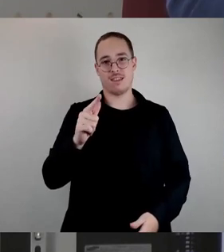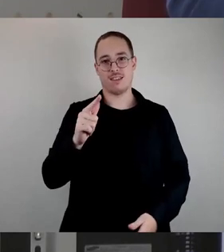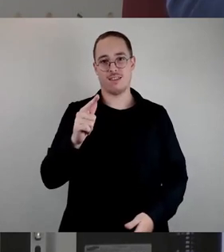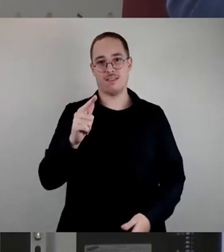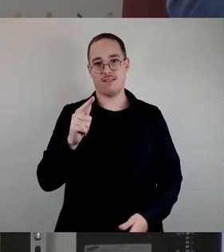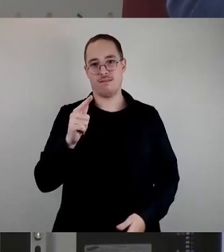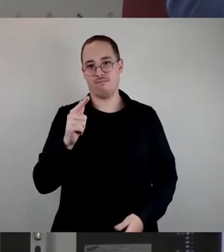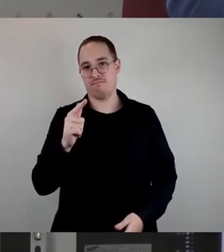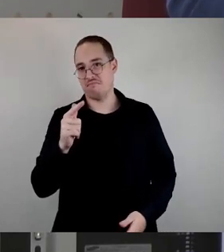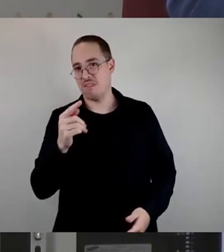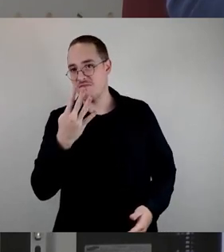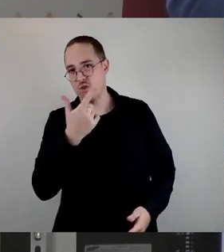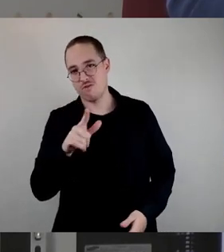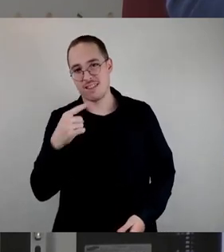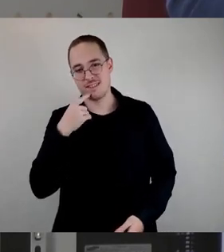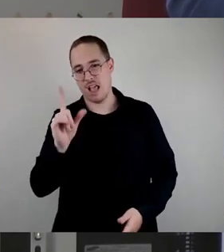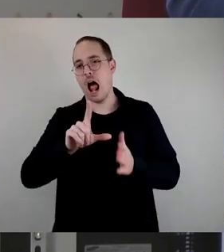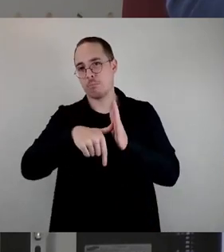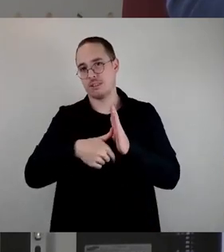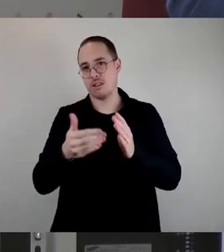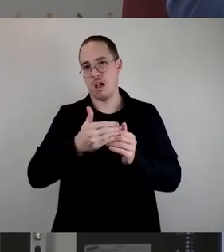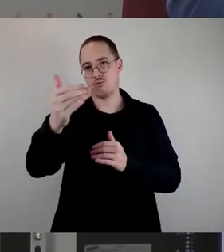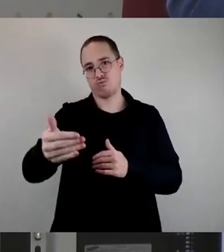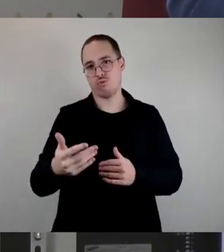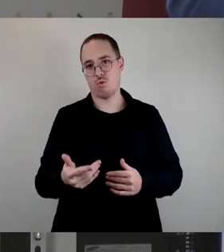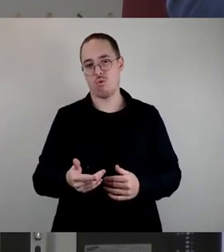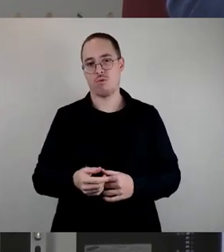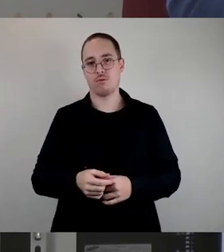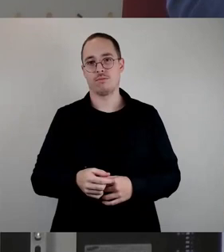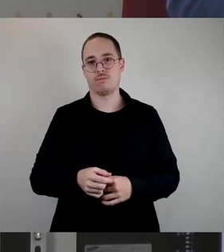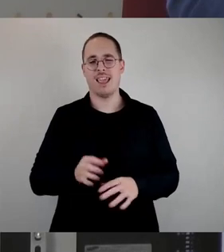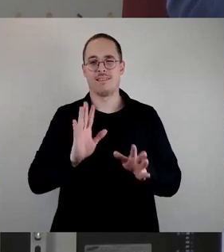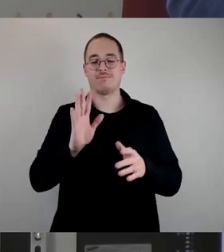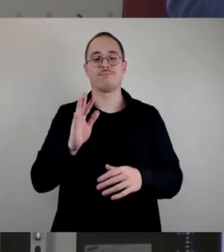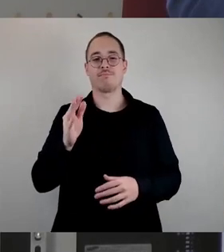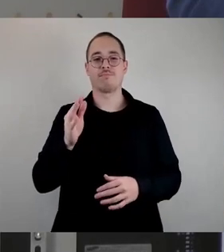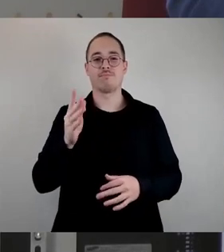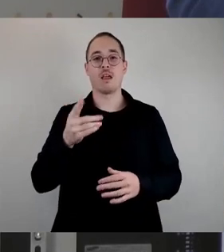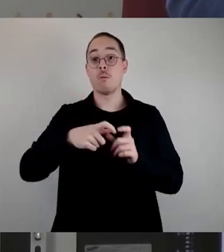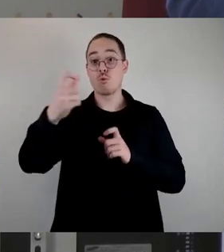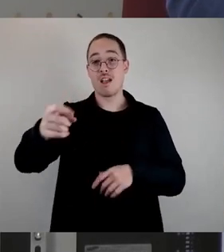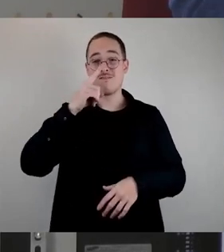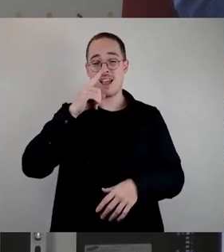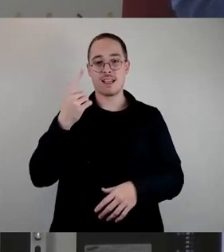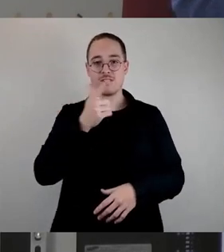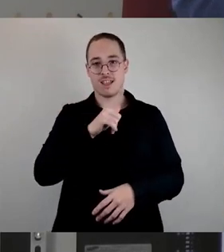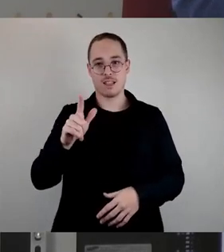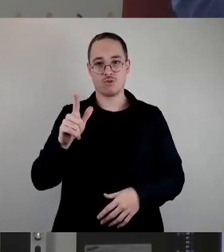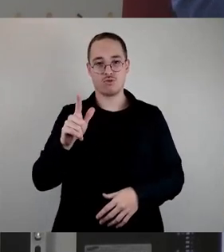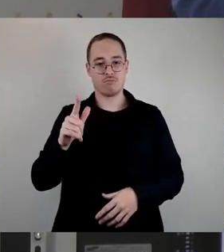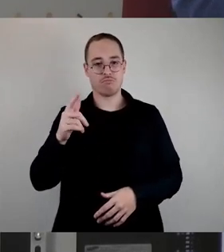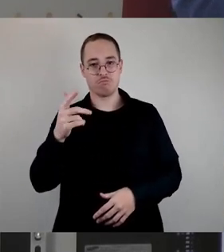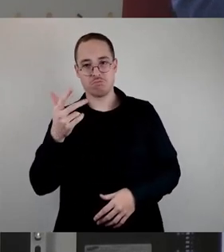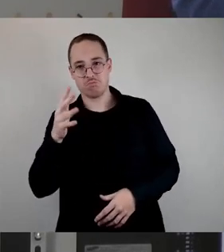Jahr realisiert werden. Und jetzt ist die Frage, wollen wir das oder wollen wir das nie? Und das kann man abwägen, natürlich kann man die halbe